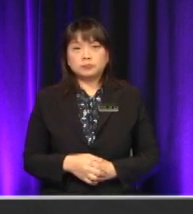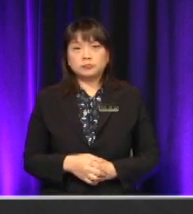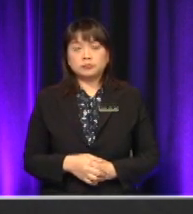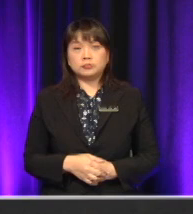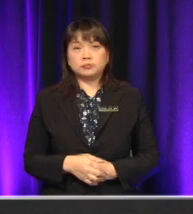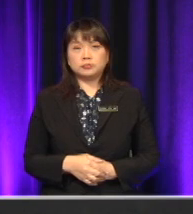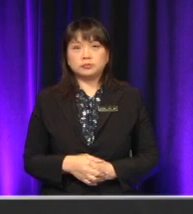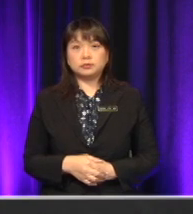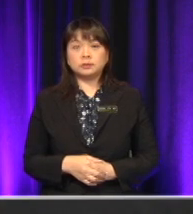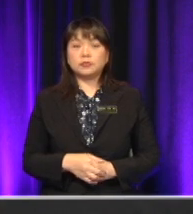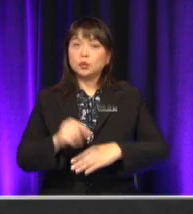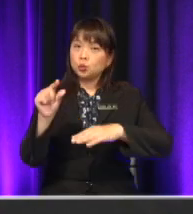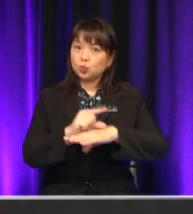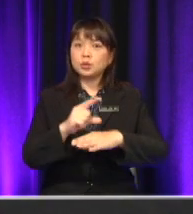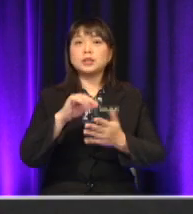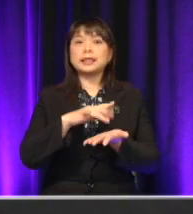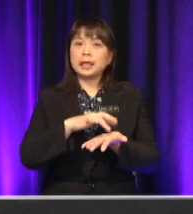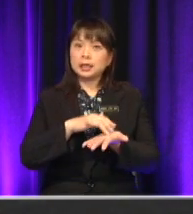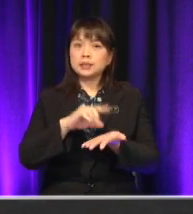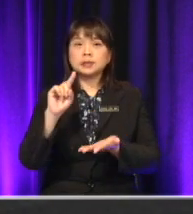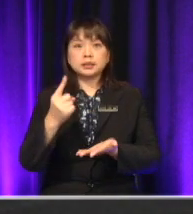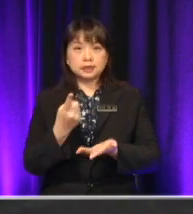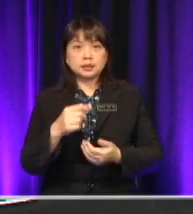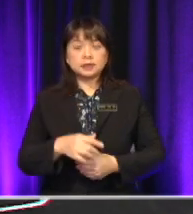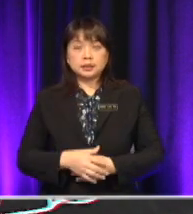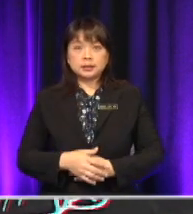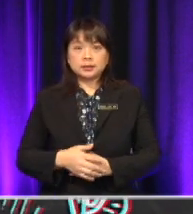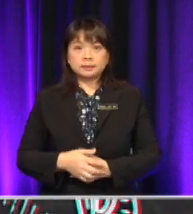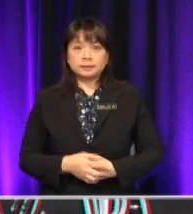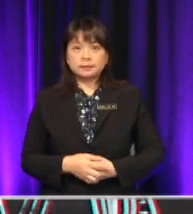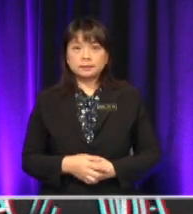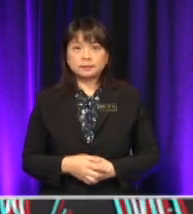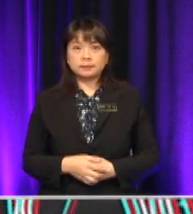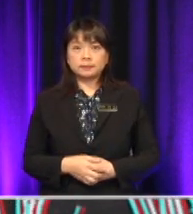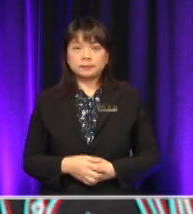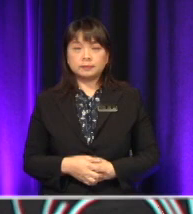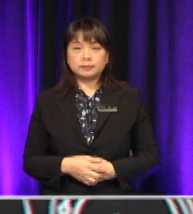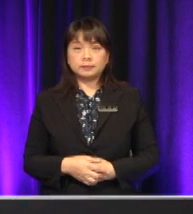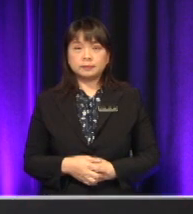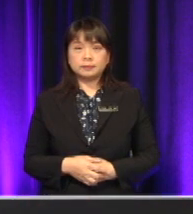sini. Guna kalkulator je, senang. Bahagi 1000. Ada alat teknologi kan?